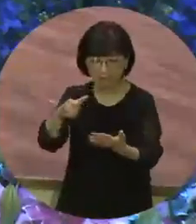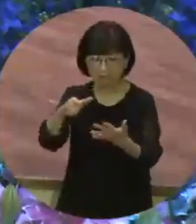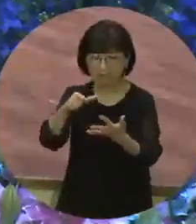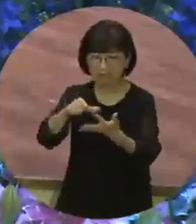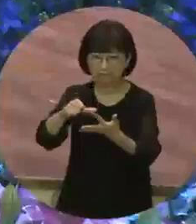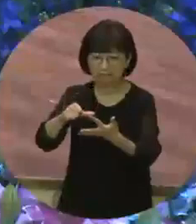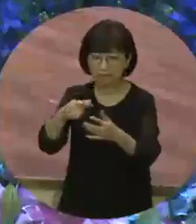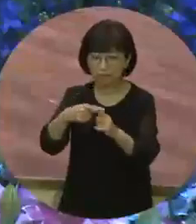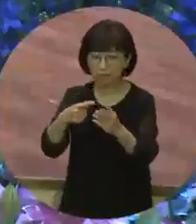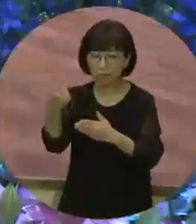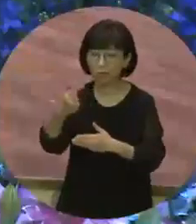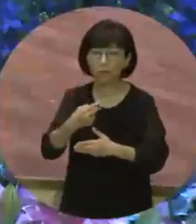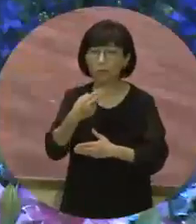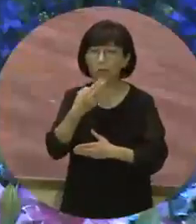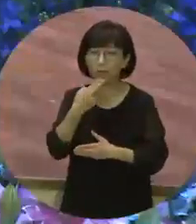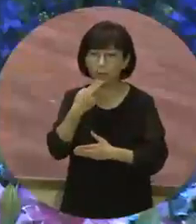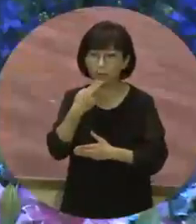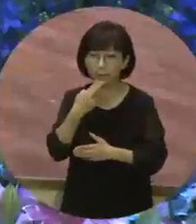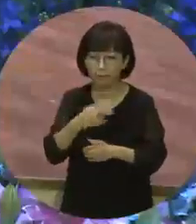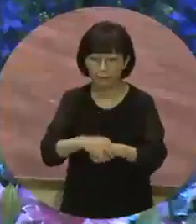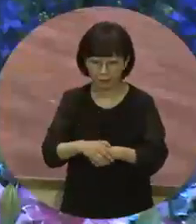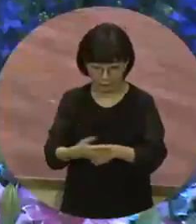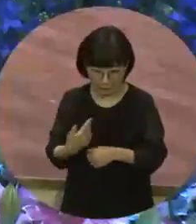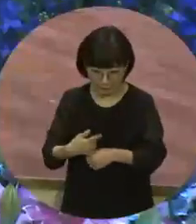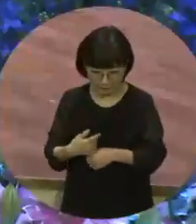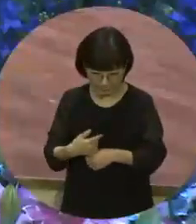그래서, 그래, WRC 신청했대.